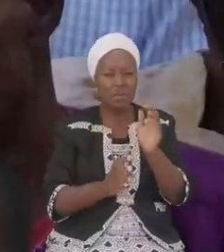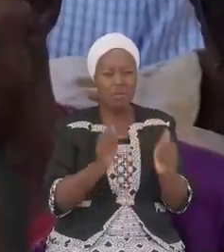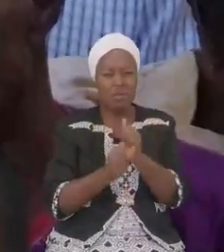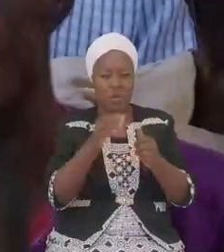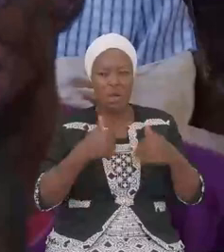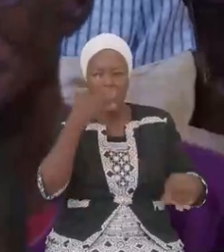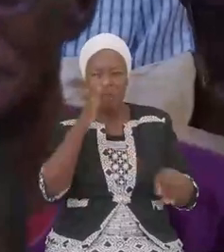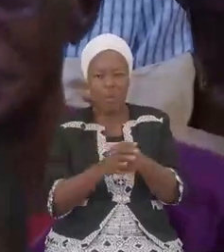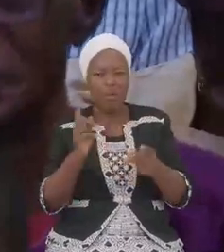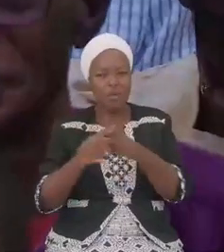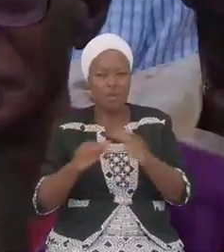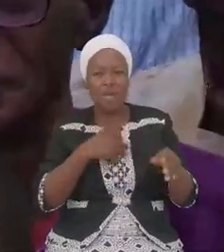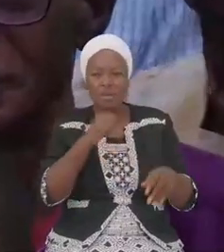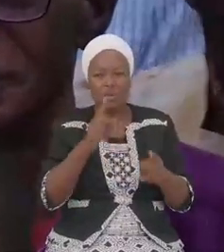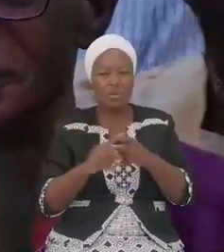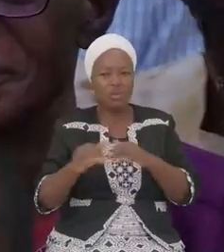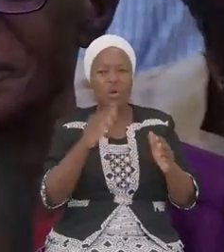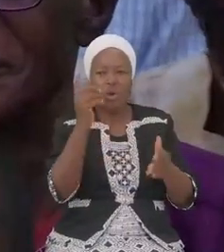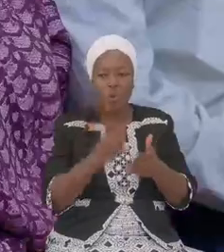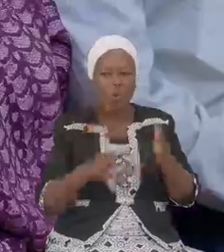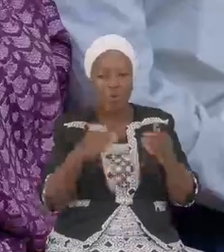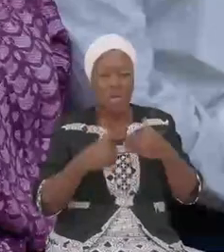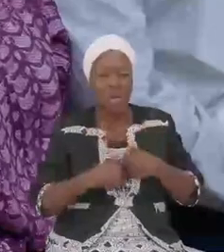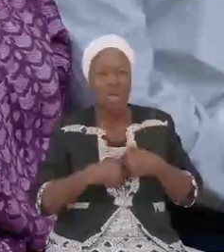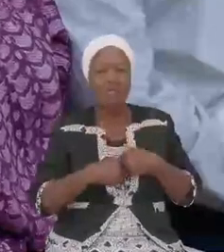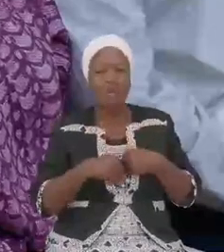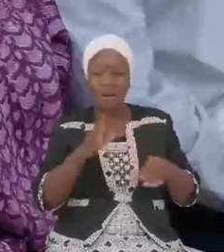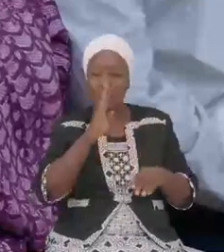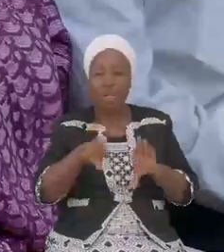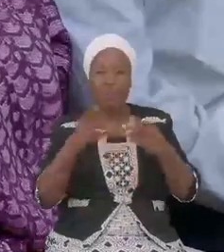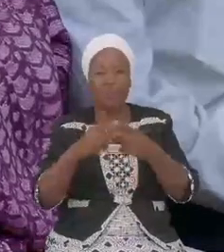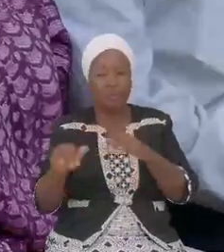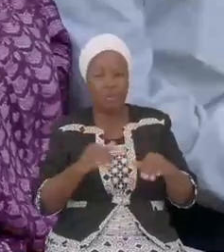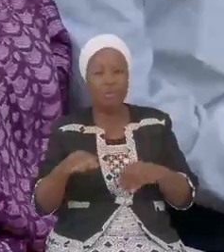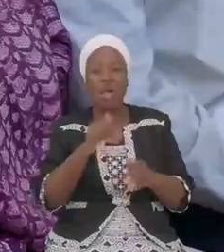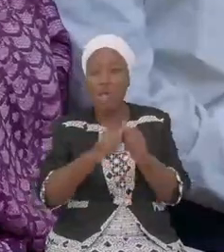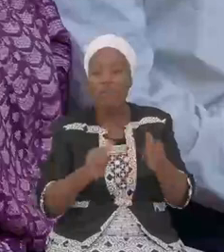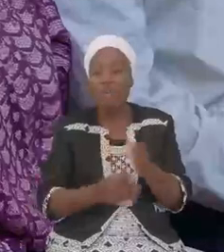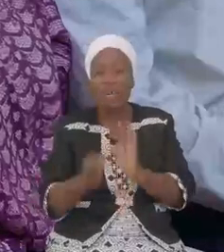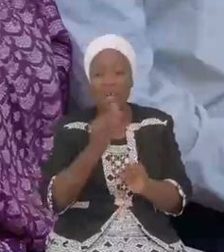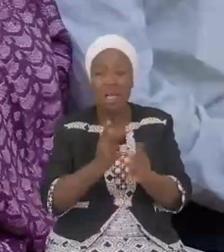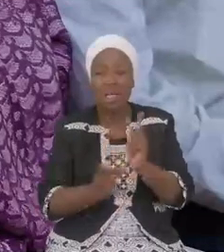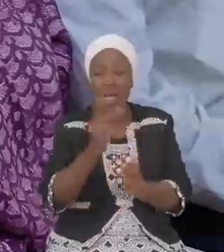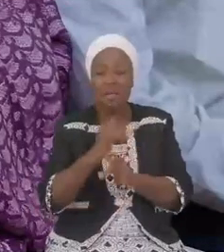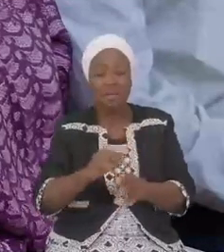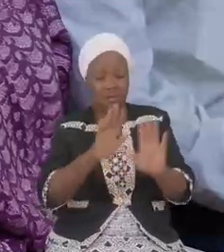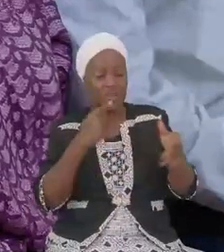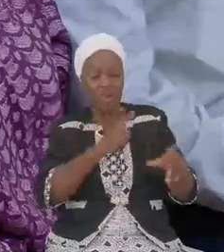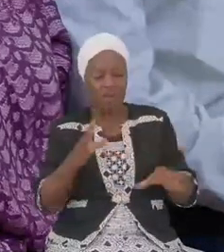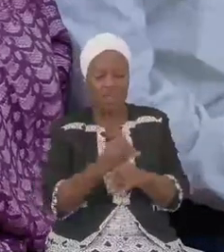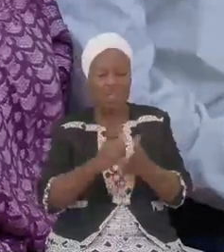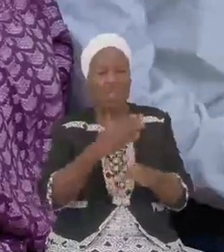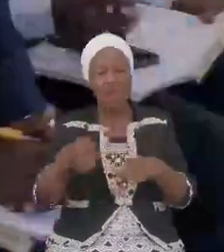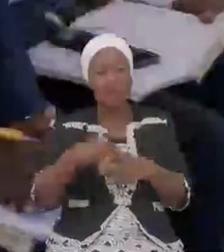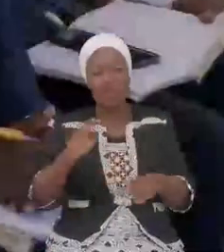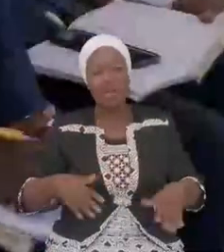faire, et cela nous a empêché de faire ce qu'on doit faire. Que le Seigneur ôte toute forme de crainte de notre vie au nom